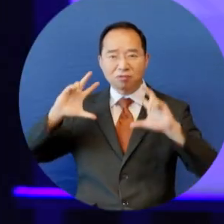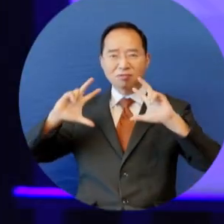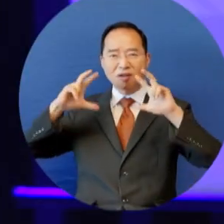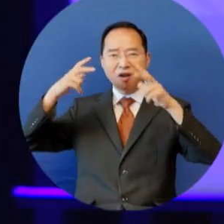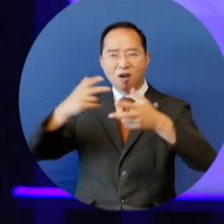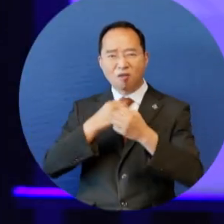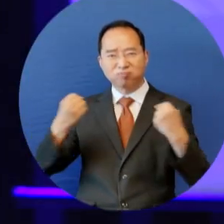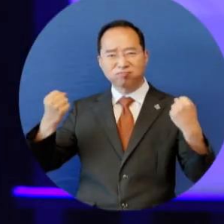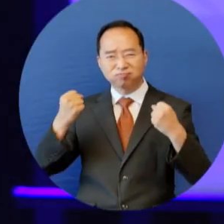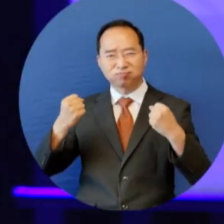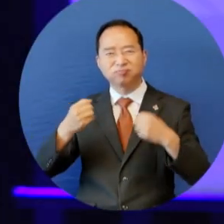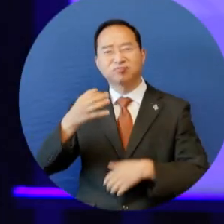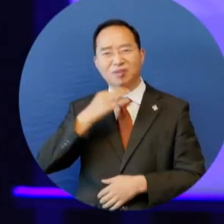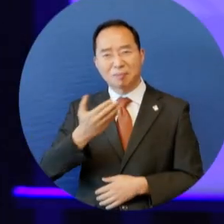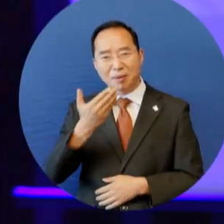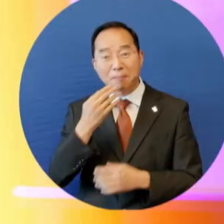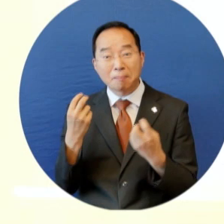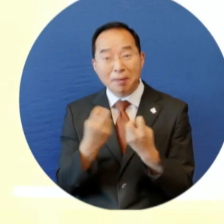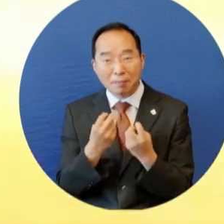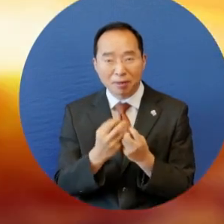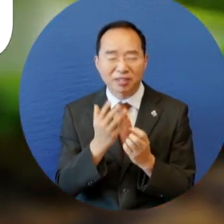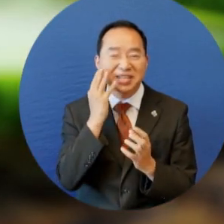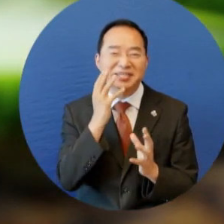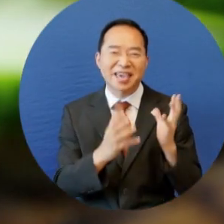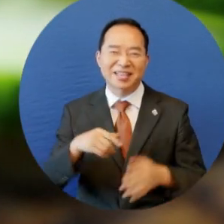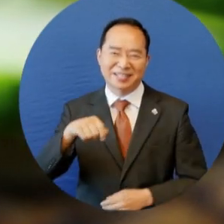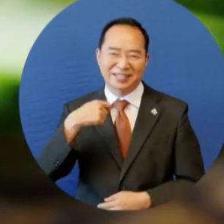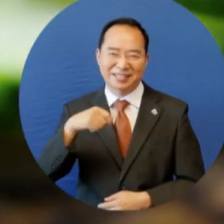이런 채식에 대한 소개를 해드리려고 합니다.